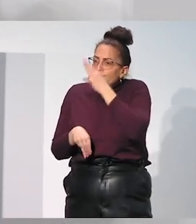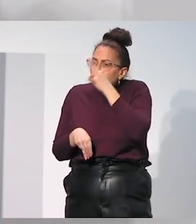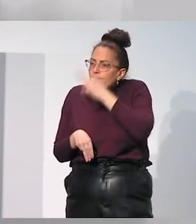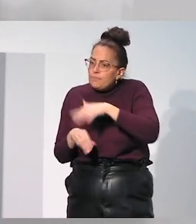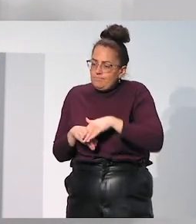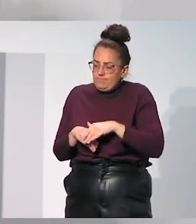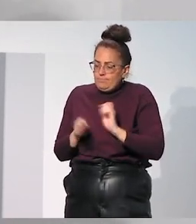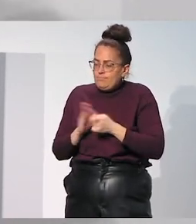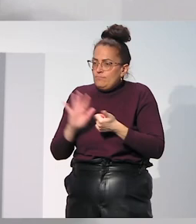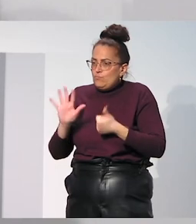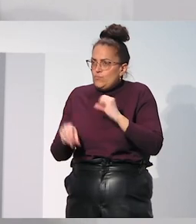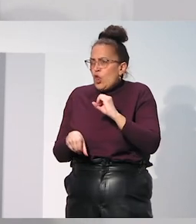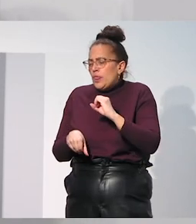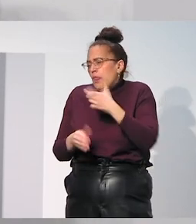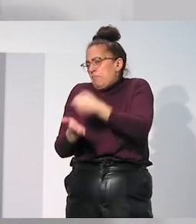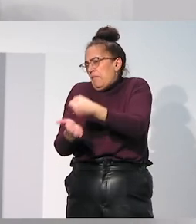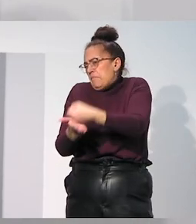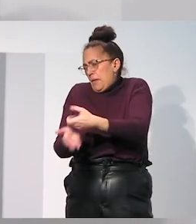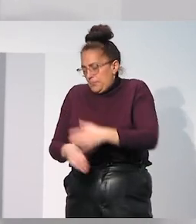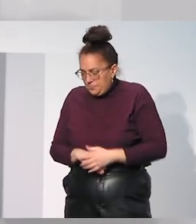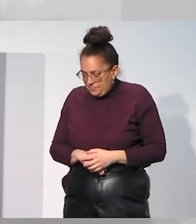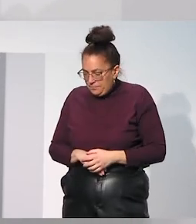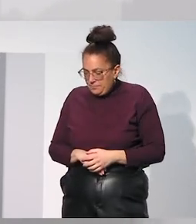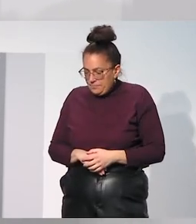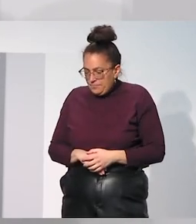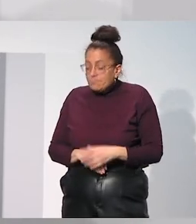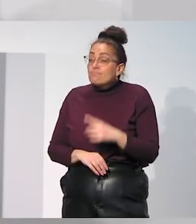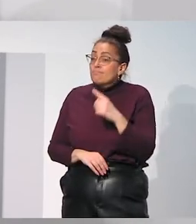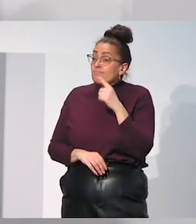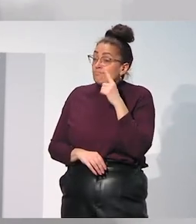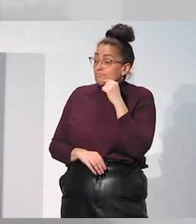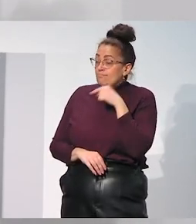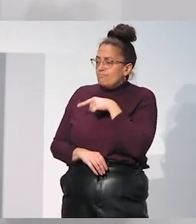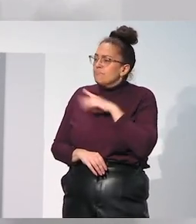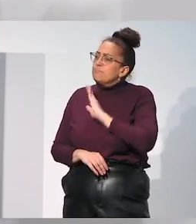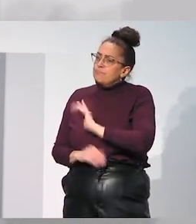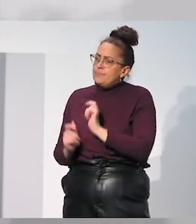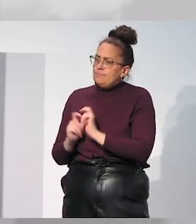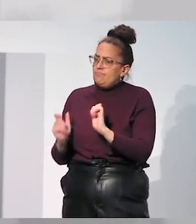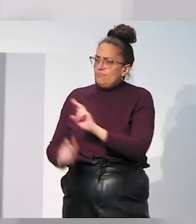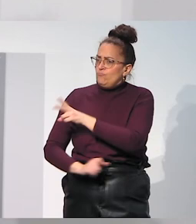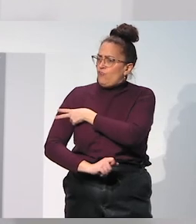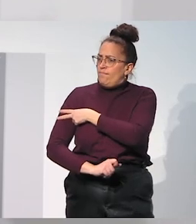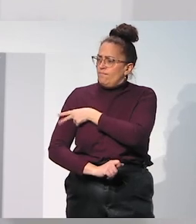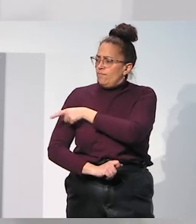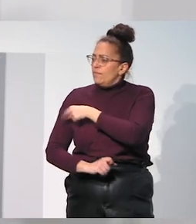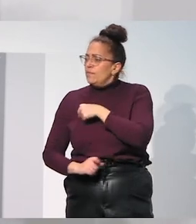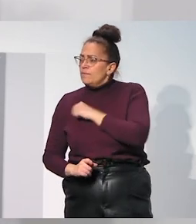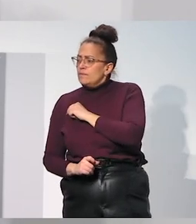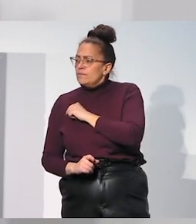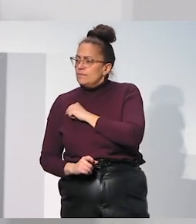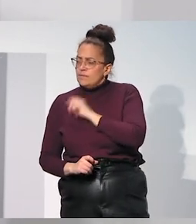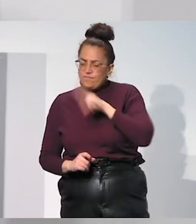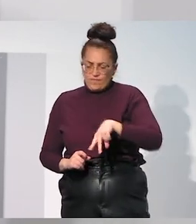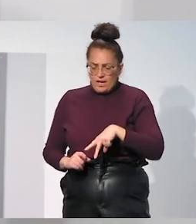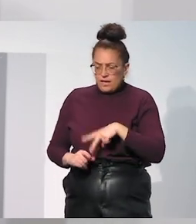60. Très vite, le père, qui est un chef d'entreprise, il a compris qu'un paysan devenait un chef